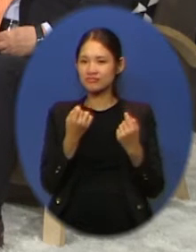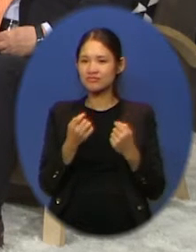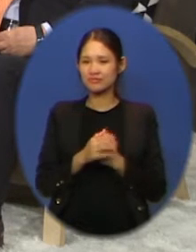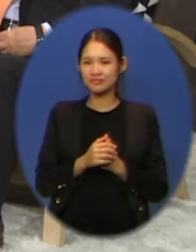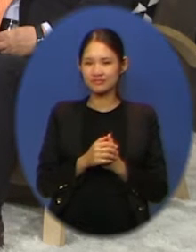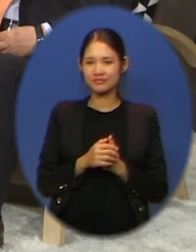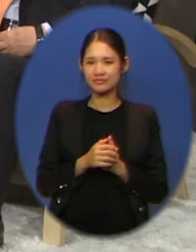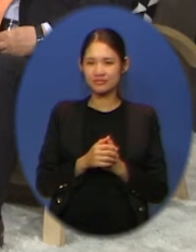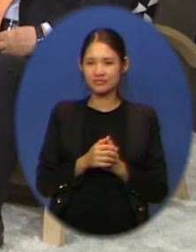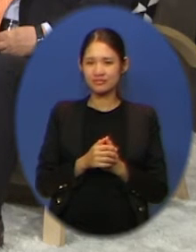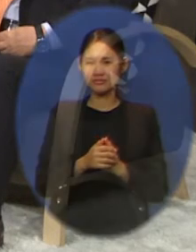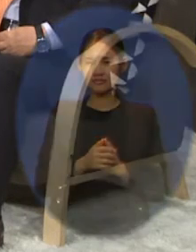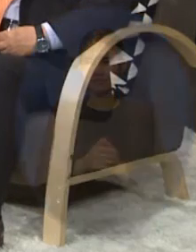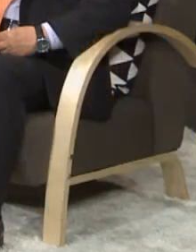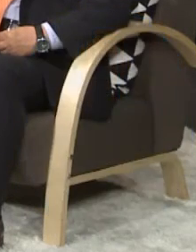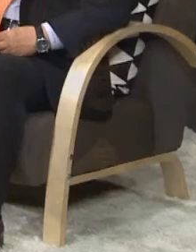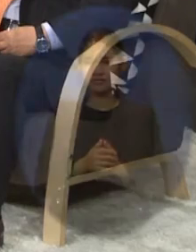예, 예.